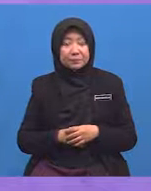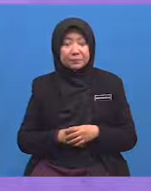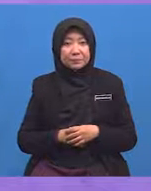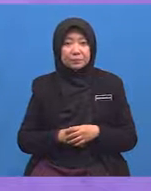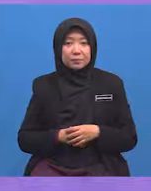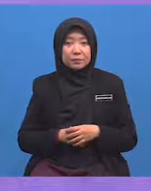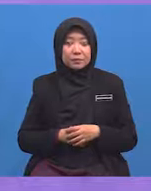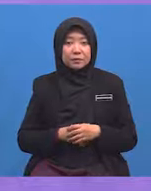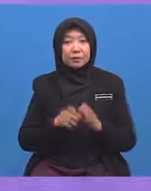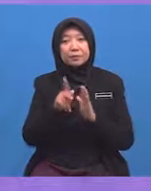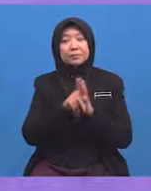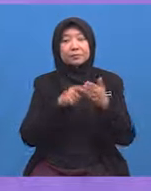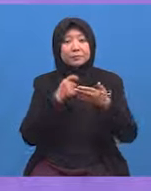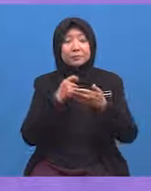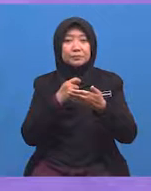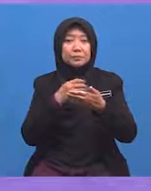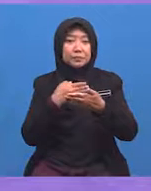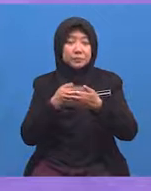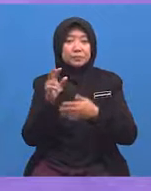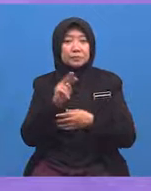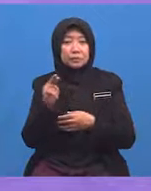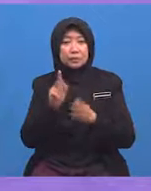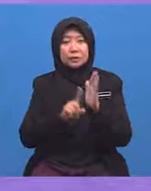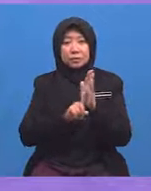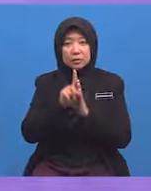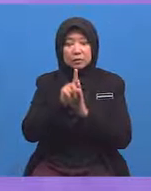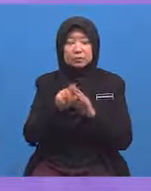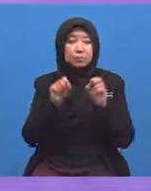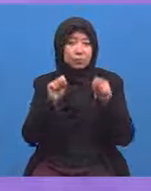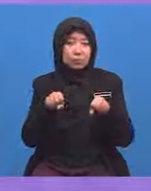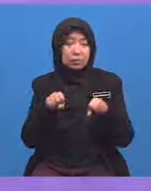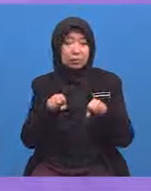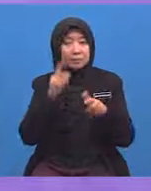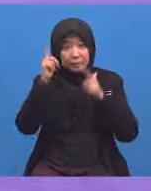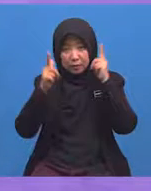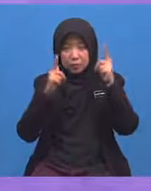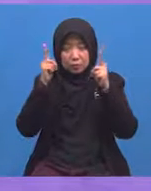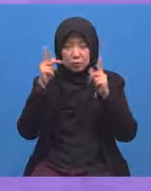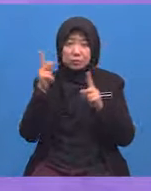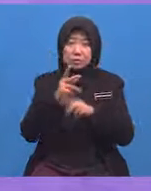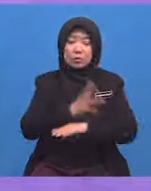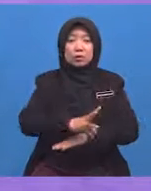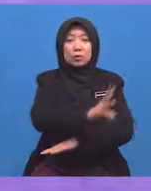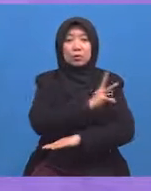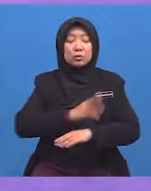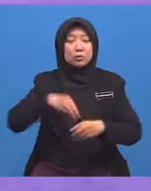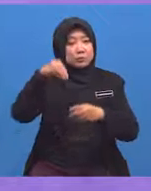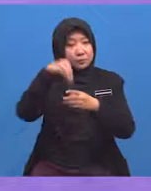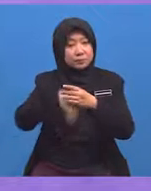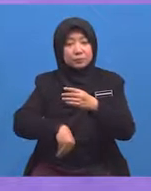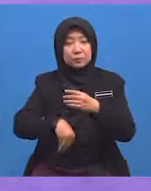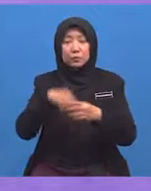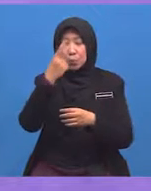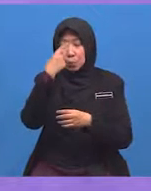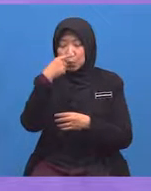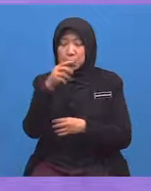Darjah ketersampaian yang tinggi membolehkan para pelancong ke kawasan pedalaman bagi